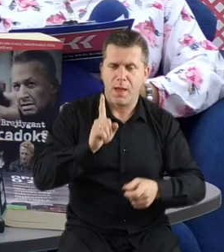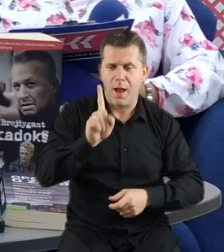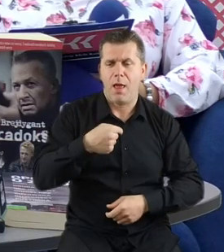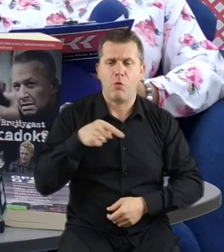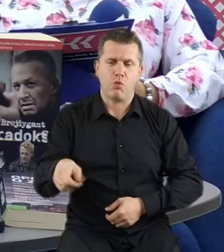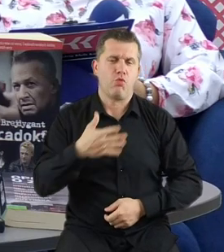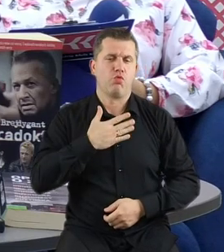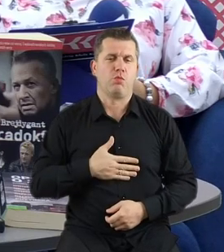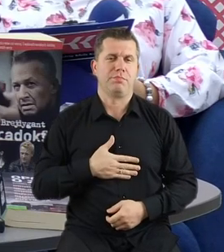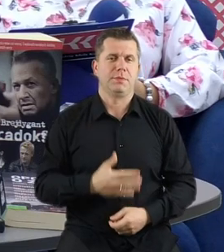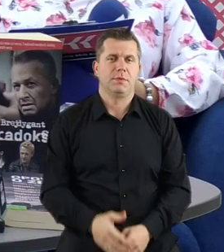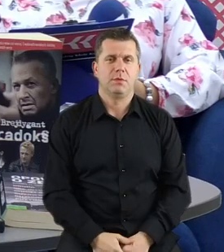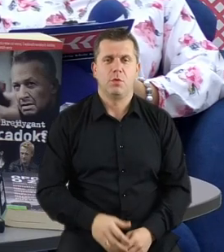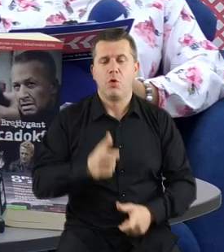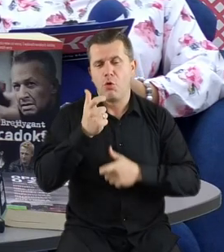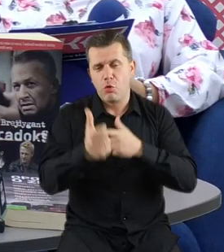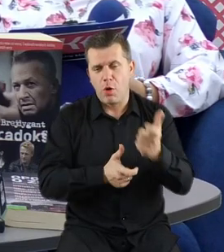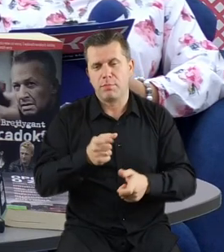ja to lubię. No i jakby